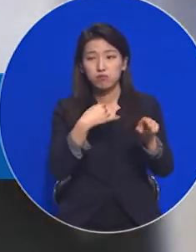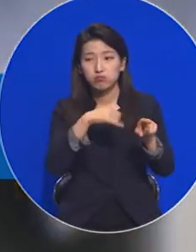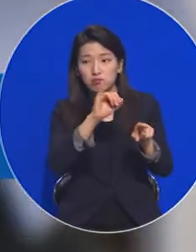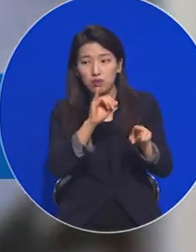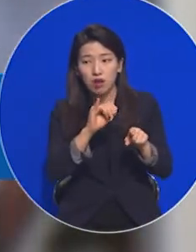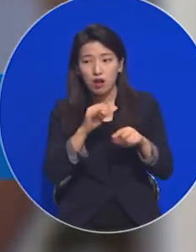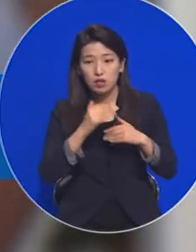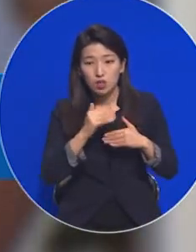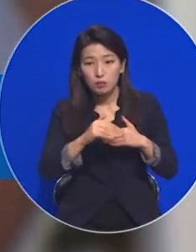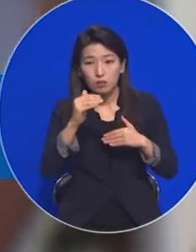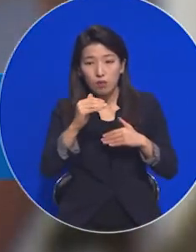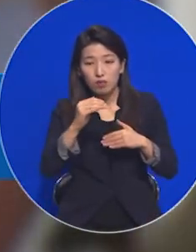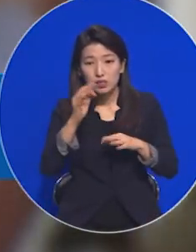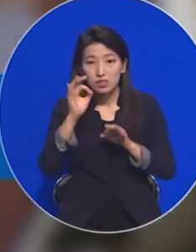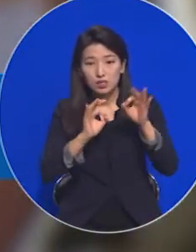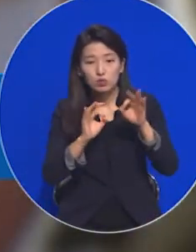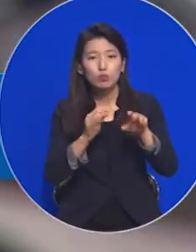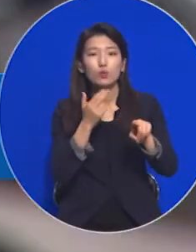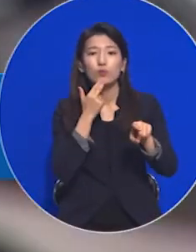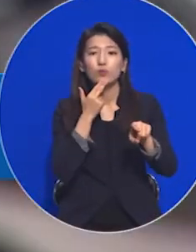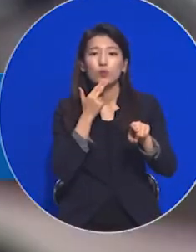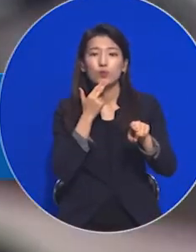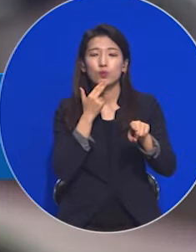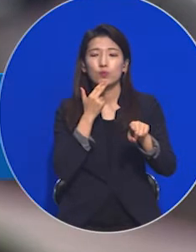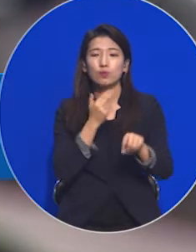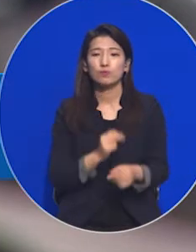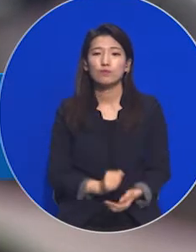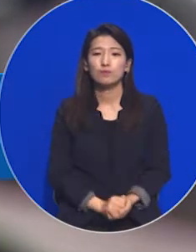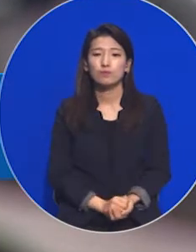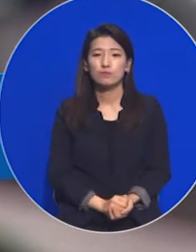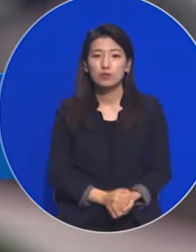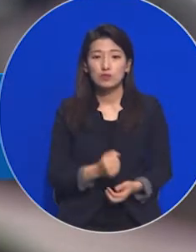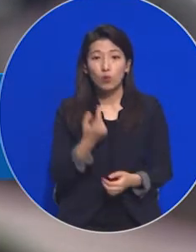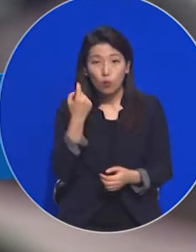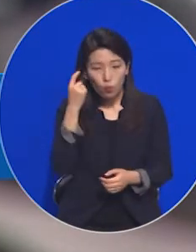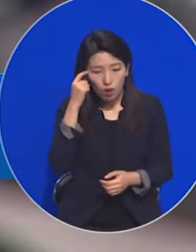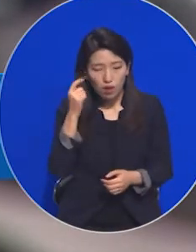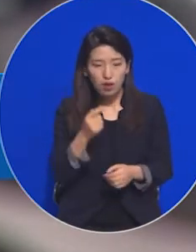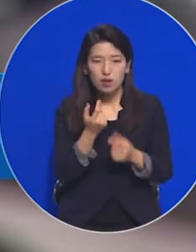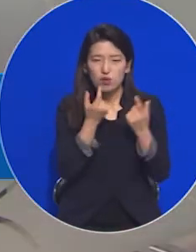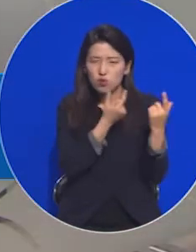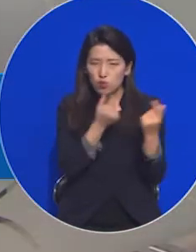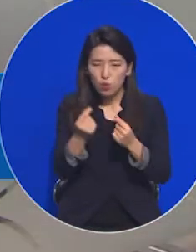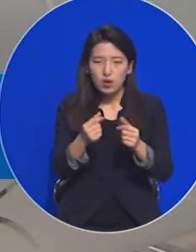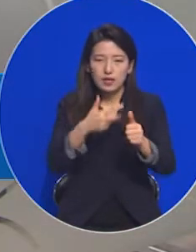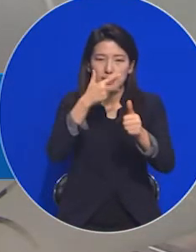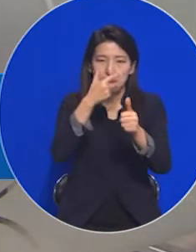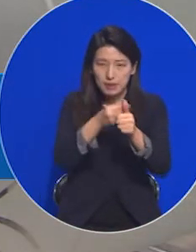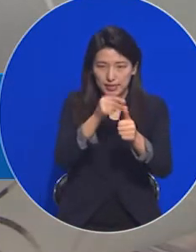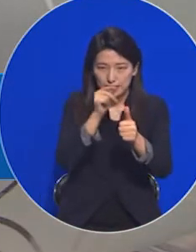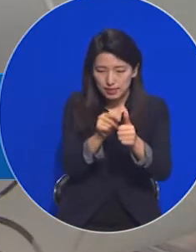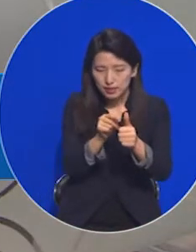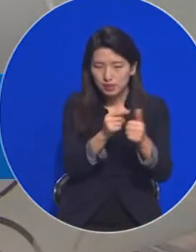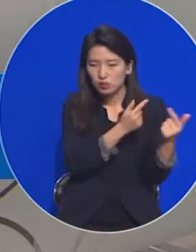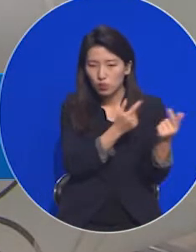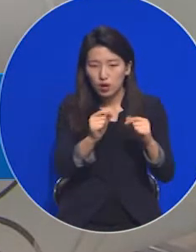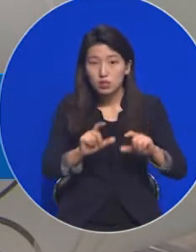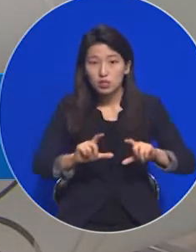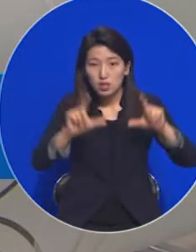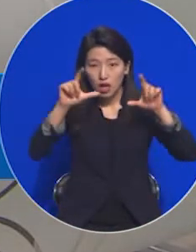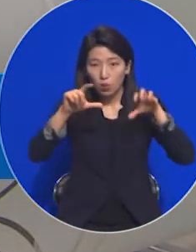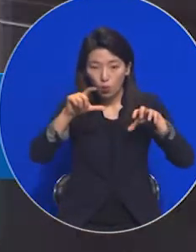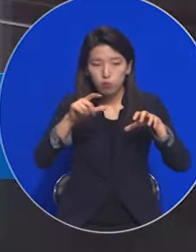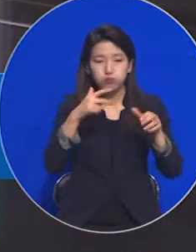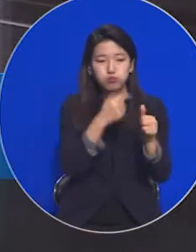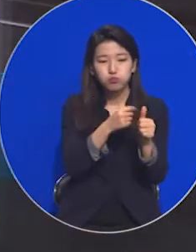가능성은 적은 것으로 판단했습니다. 같은 기관과 날짜, 제조번호 백신 접종자들은 중증 이상 반응 사례가